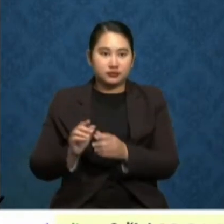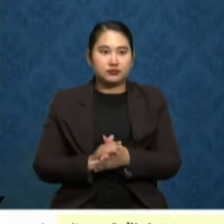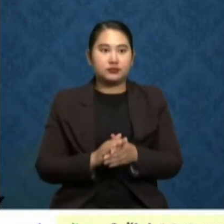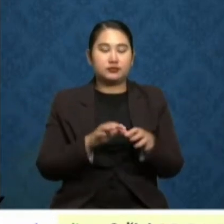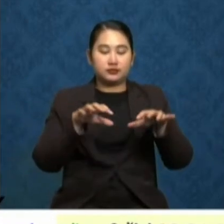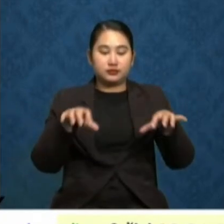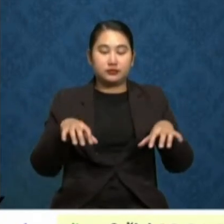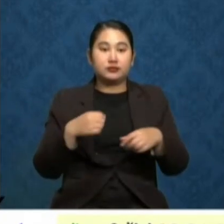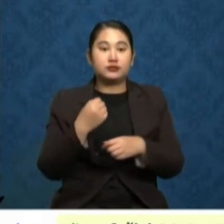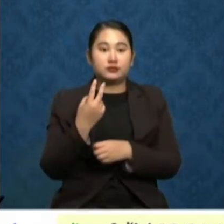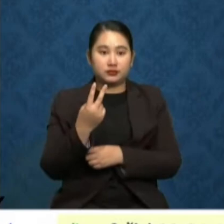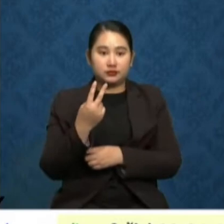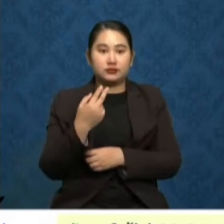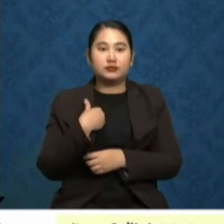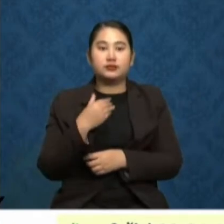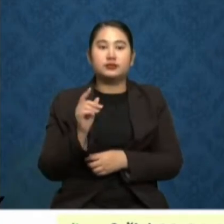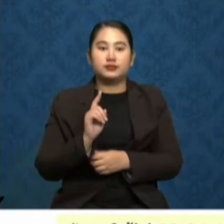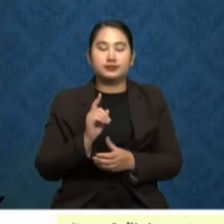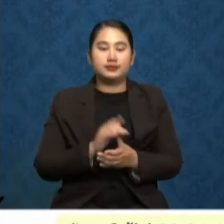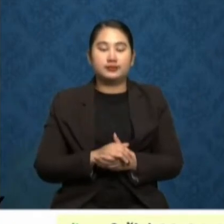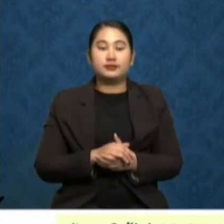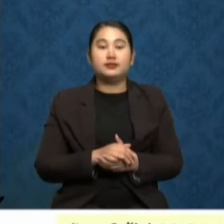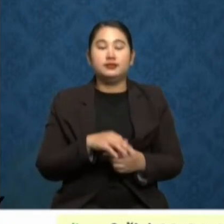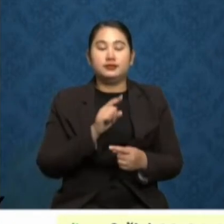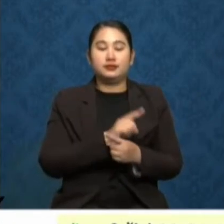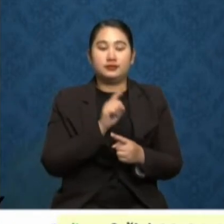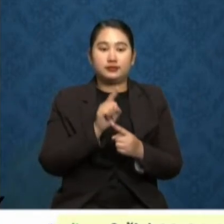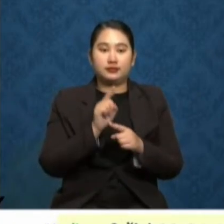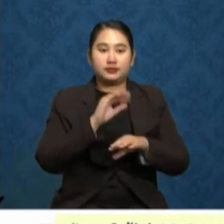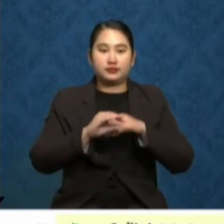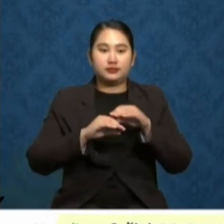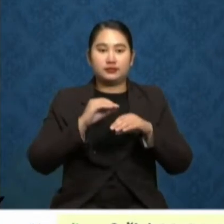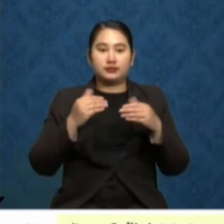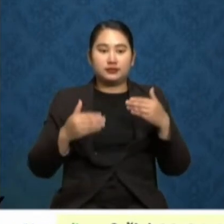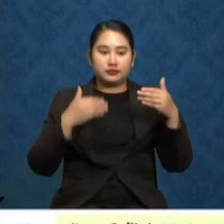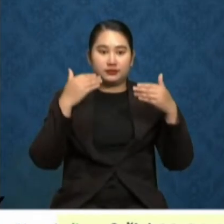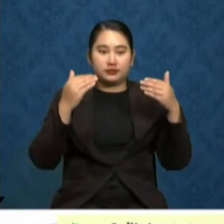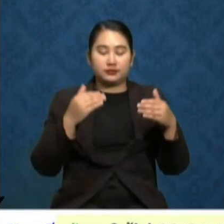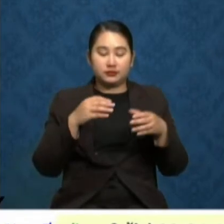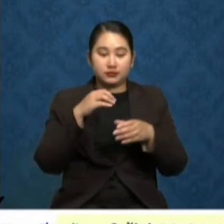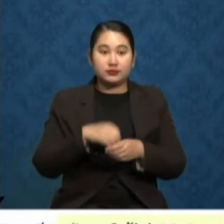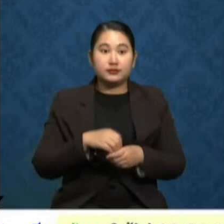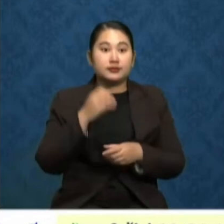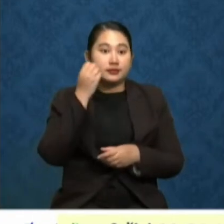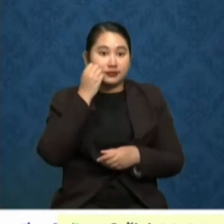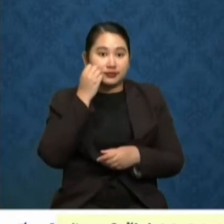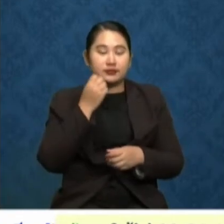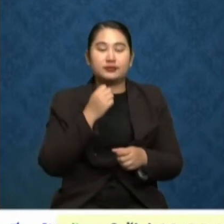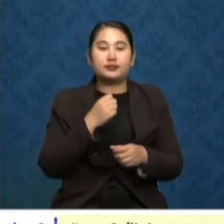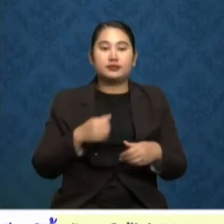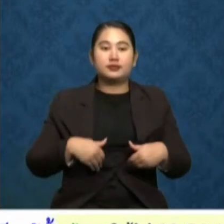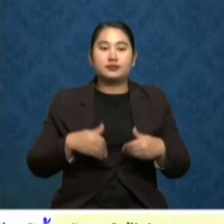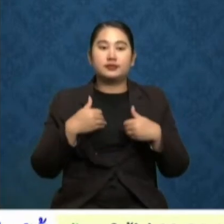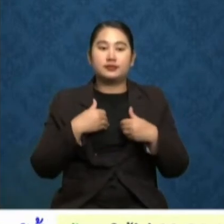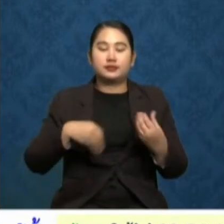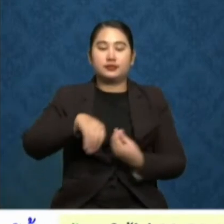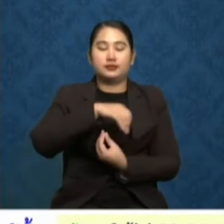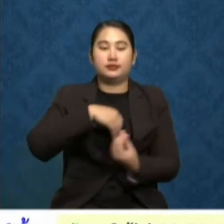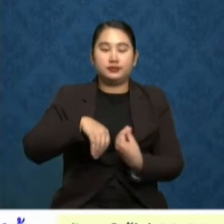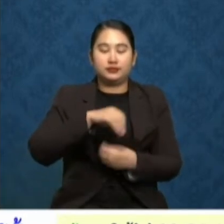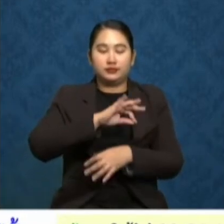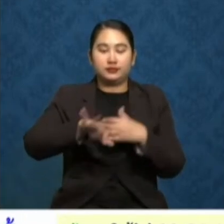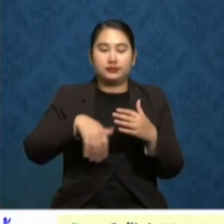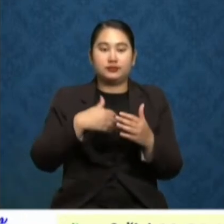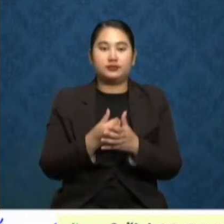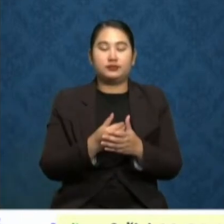จำนวน 2 กิจจรม ดันี้นะครั Luc1. การจดทําแวเขตที่อยู่ัศัยและทํากินของราศดร์